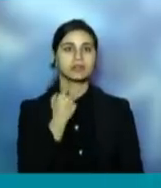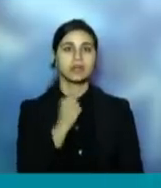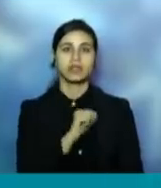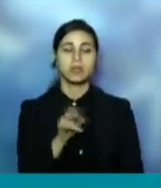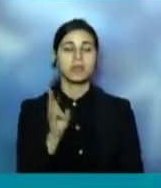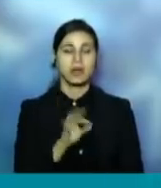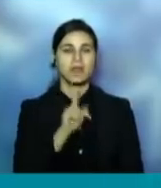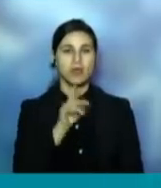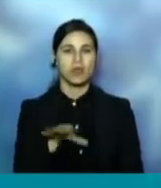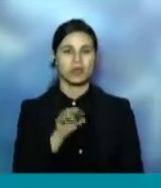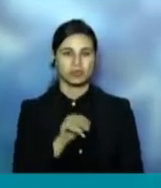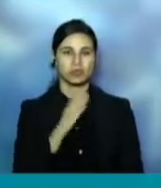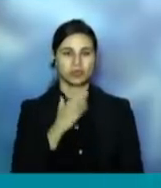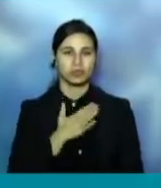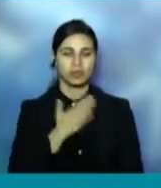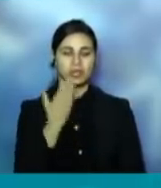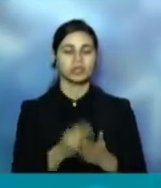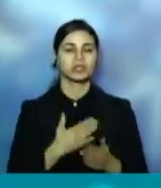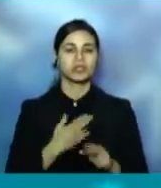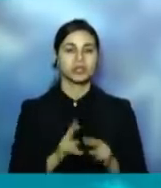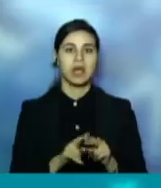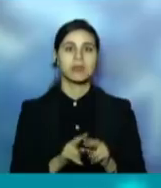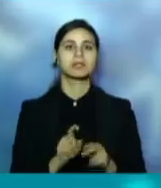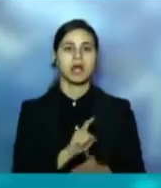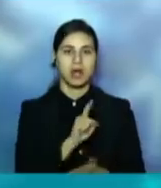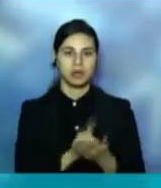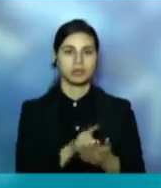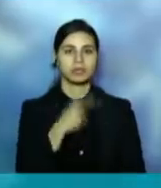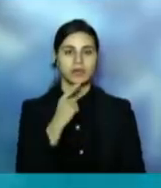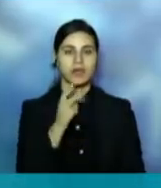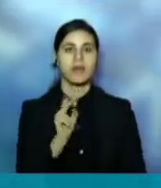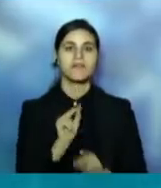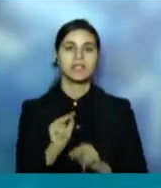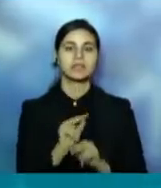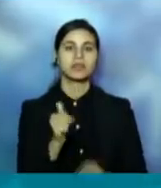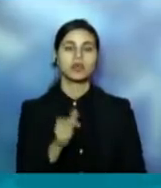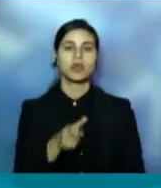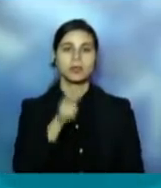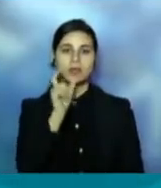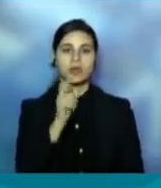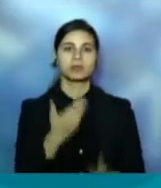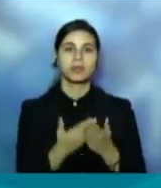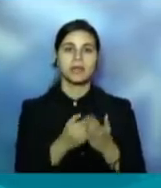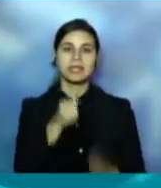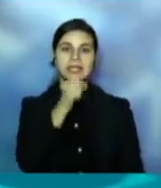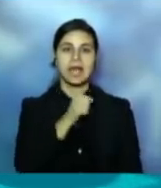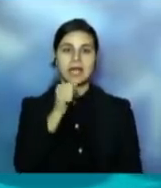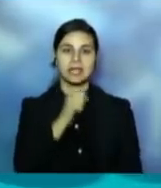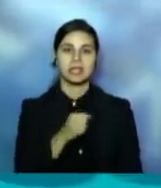მაგრამ მოზარდები ხომ იღებენ? ჩვენ ამას გვერდი არა უარეთ და ვასწავლეთ როგორ მიიღონ ნაყინი,